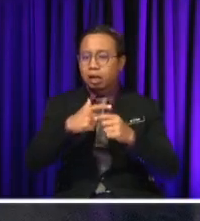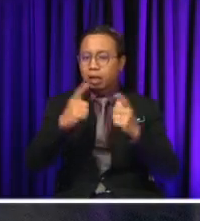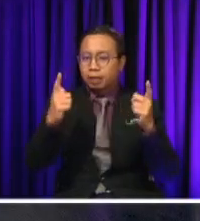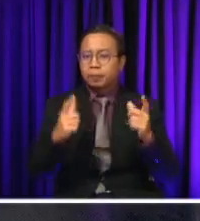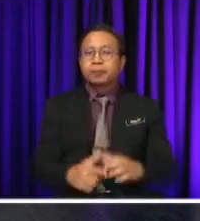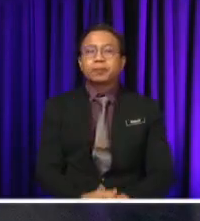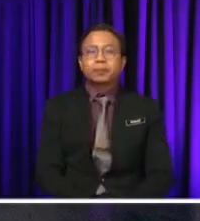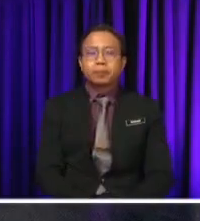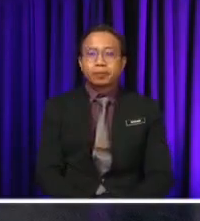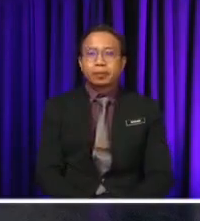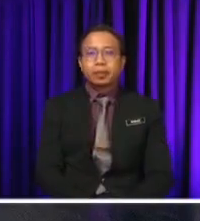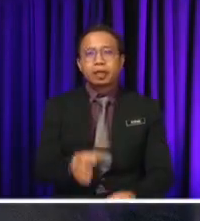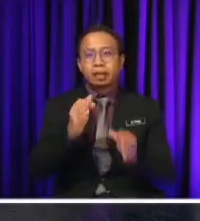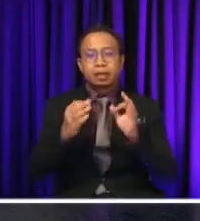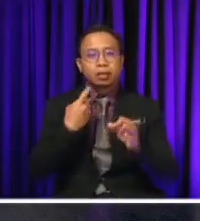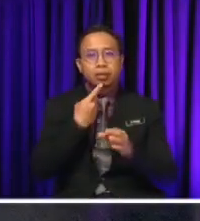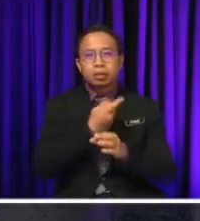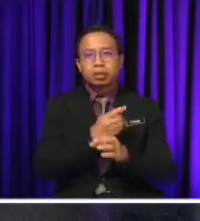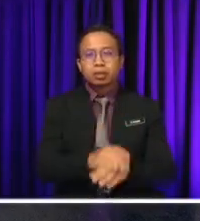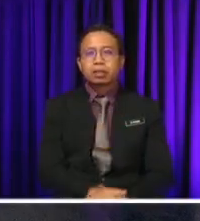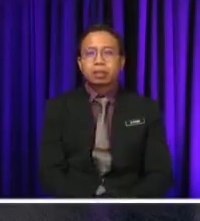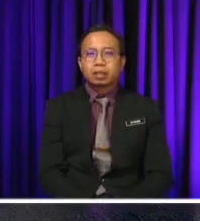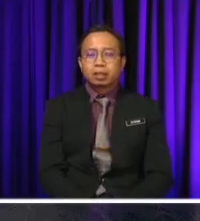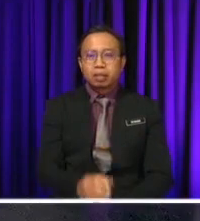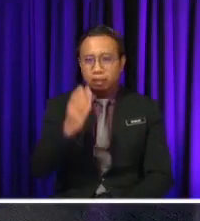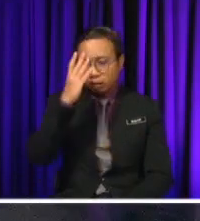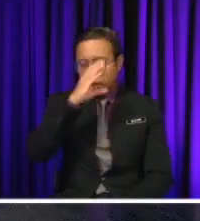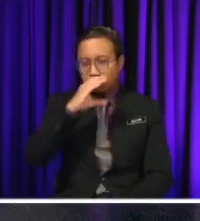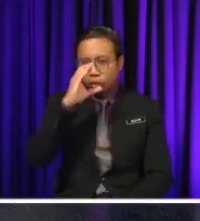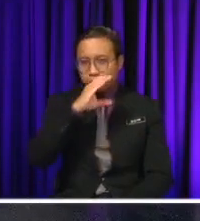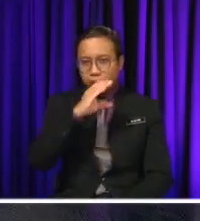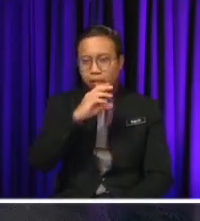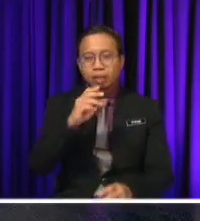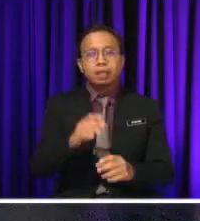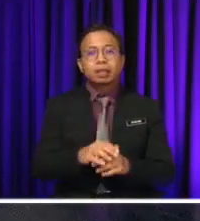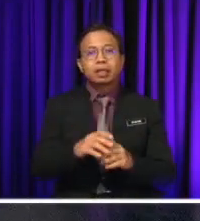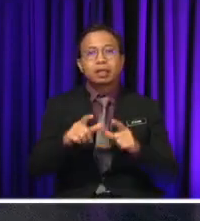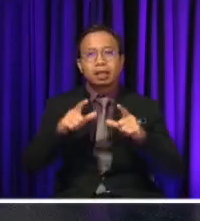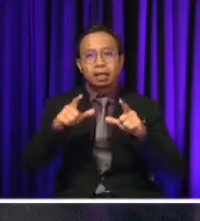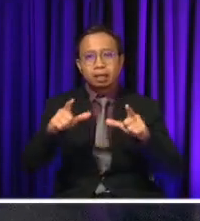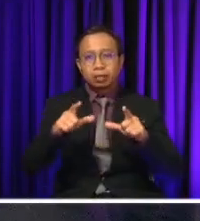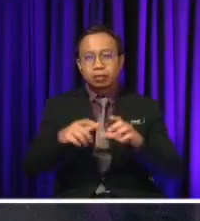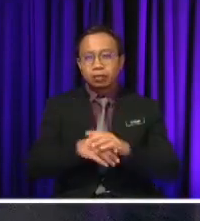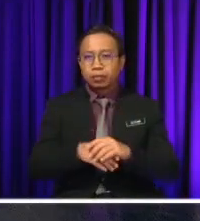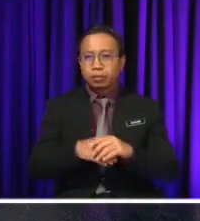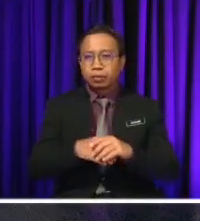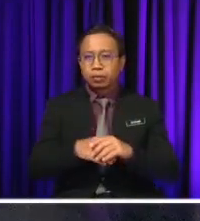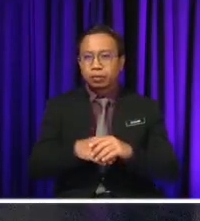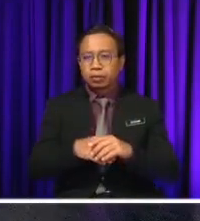kalau kita Google Oke kita cari kayu pelet yang telah diketahui